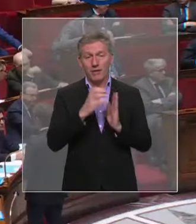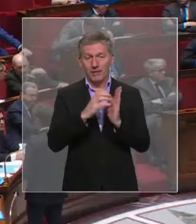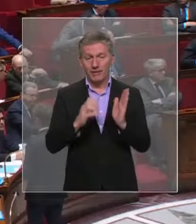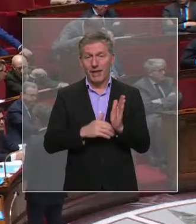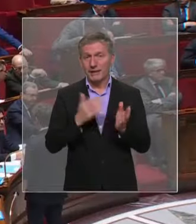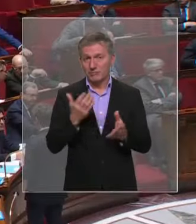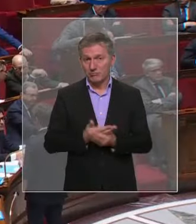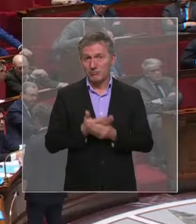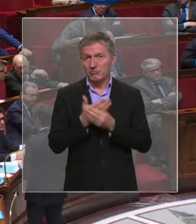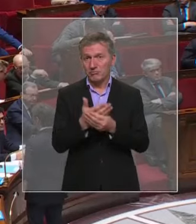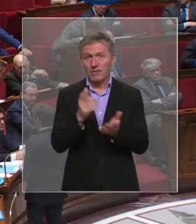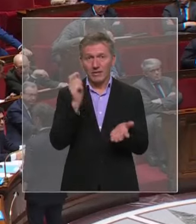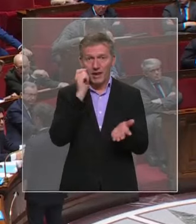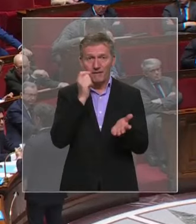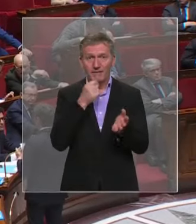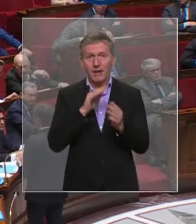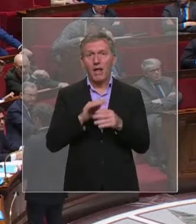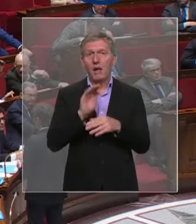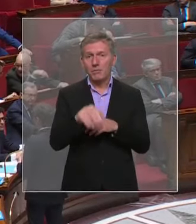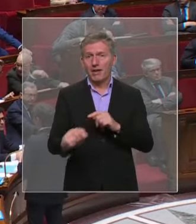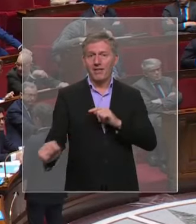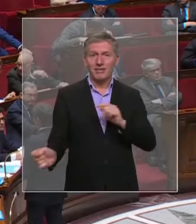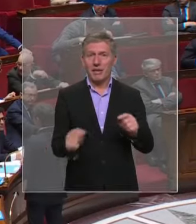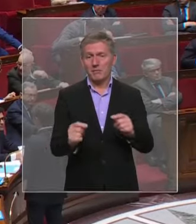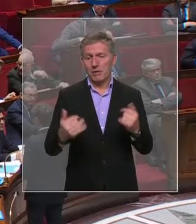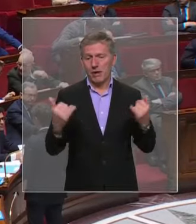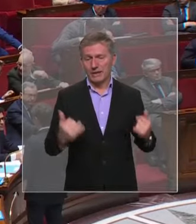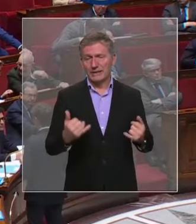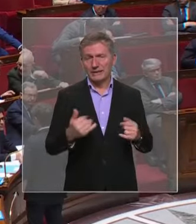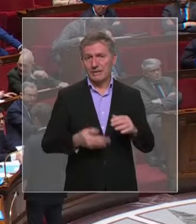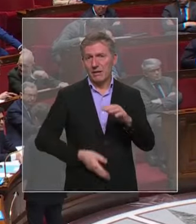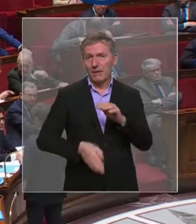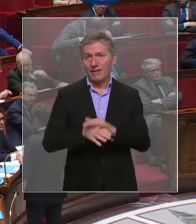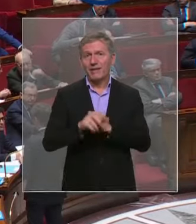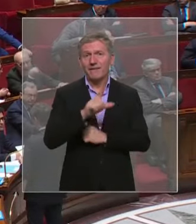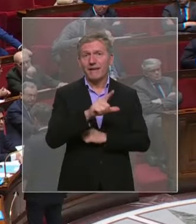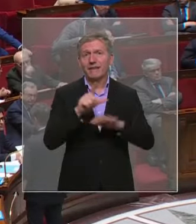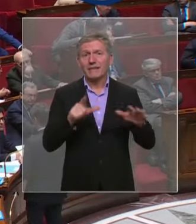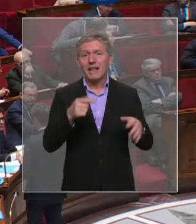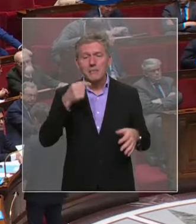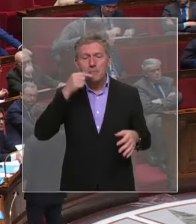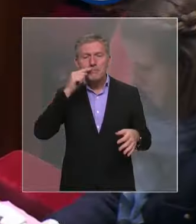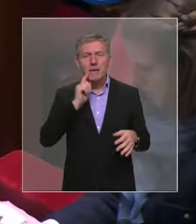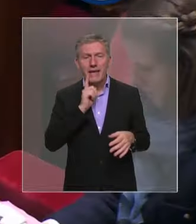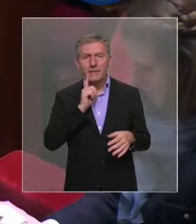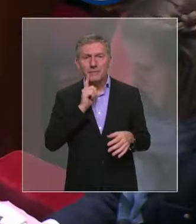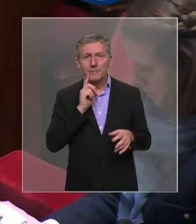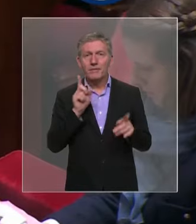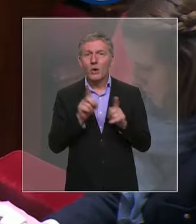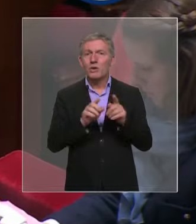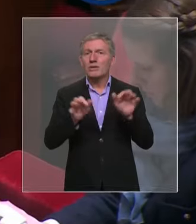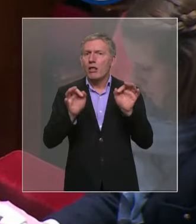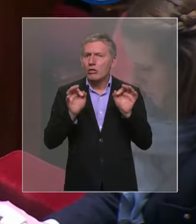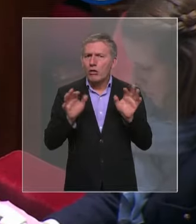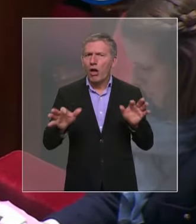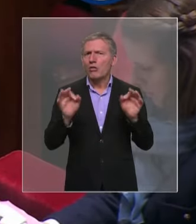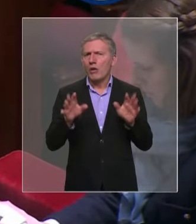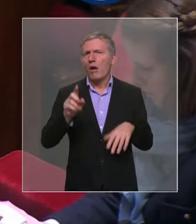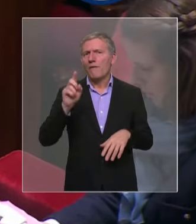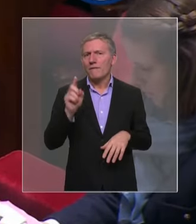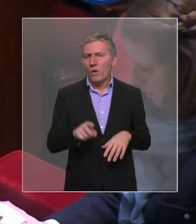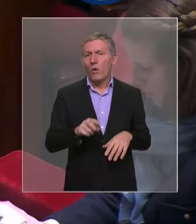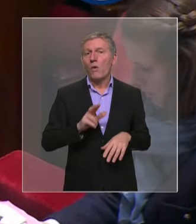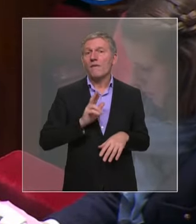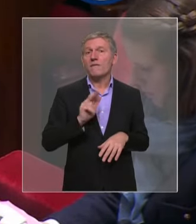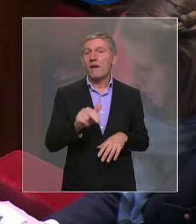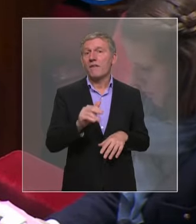Conseil des ministres en avril et pourra être débattu dans cet hémicycle à compter du 27 mai prochain. Il prendra le temps qu'il faudra. Il se